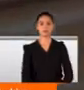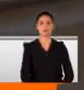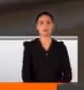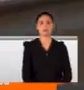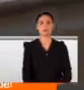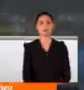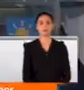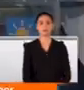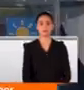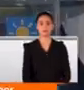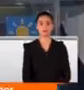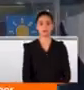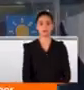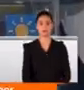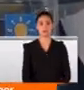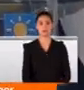defa böyle bir şey yok.